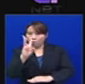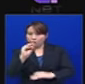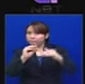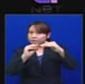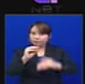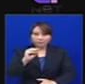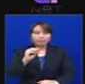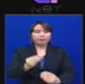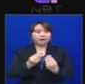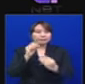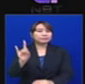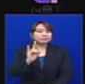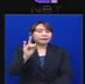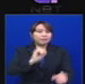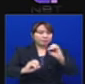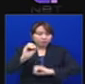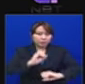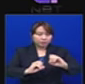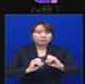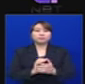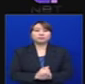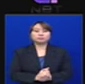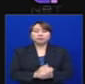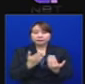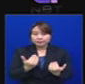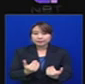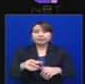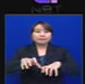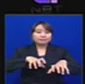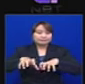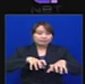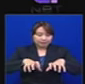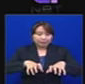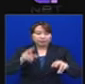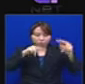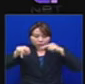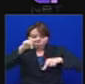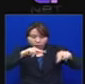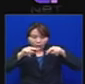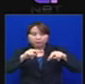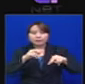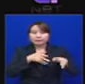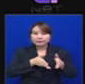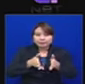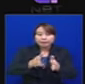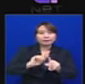เพื่อความปลอดภัยแก่สัตว์ป่าที่ข้ามถนนซึ่งทางอุทยานได้จัดการจัดชุดสายตรวจเคลื่อนที่เร็วตระเวนตาม